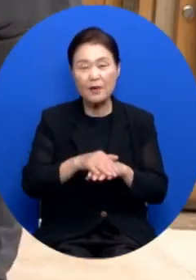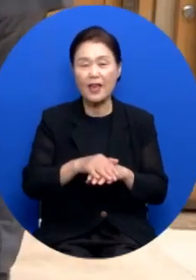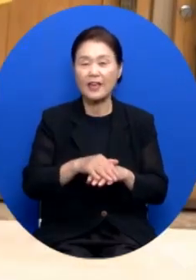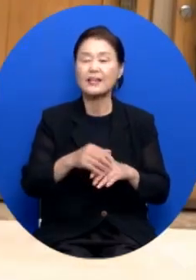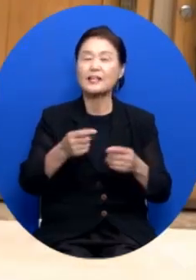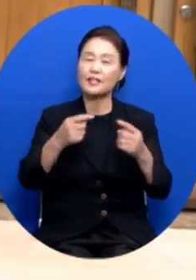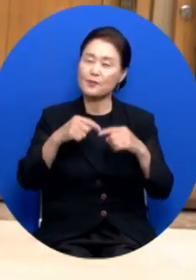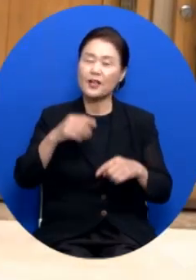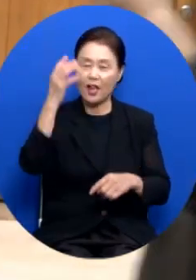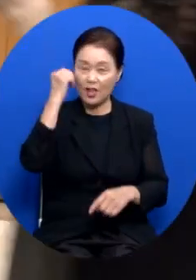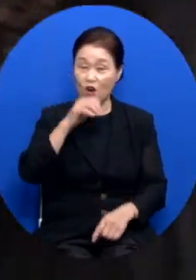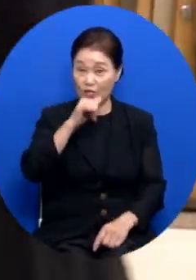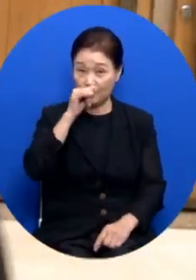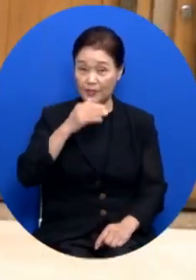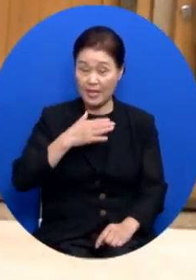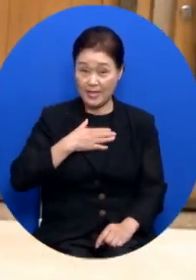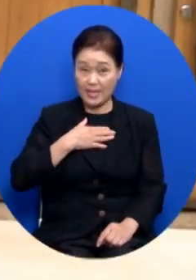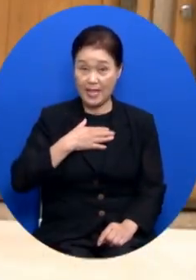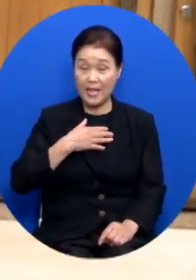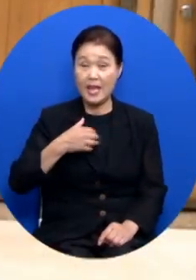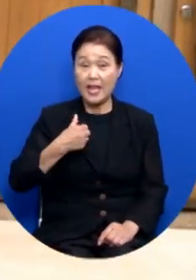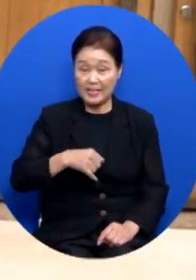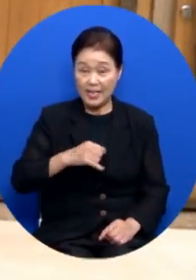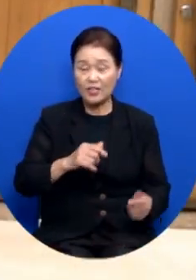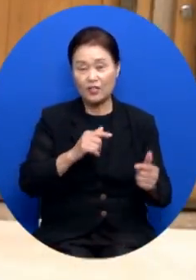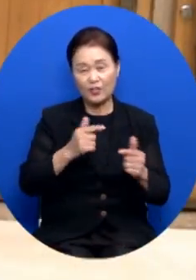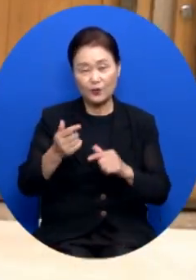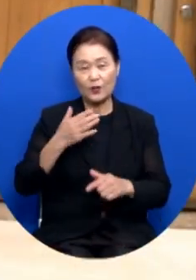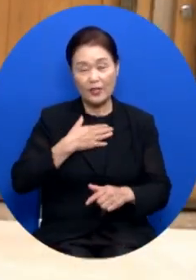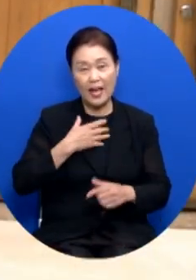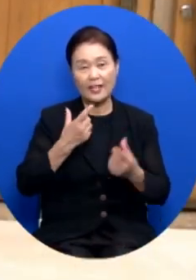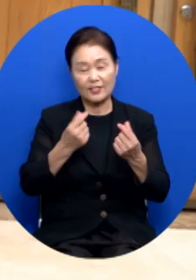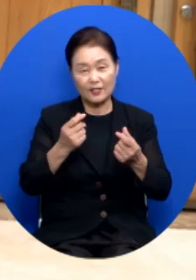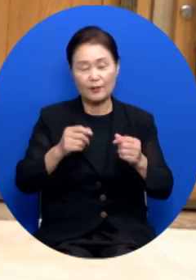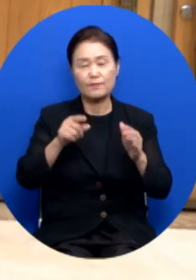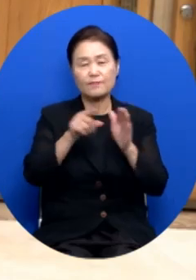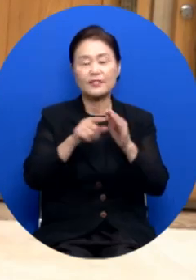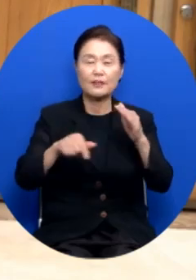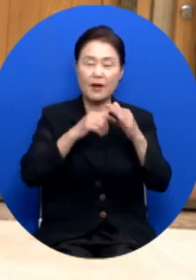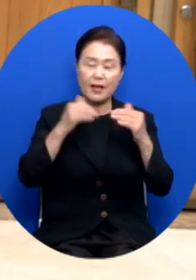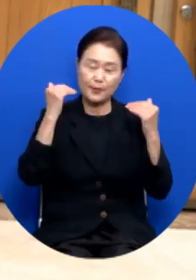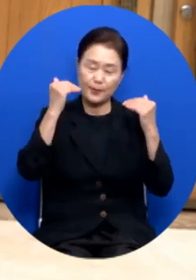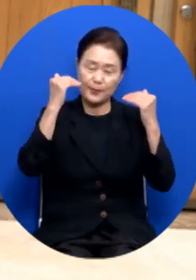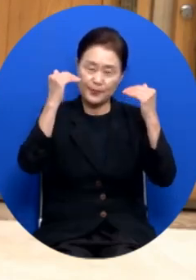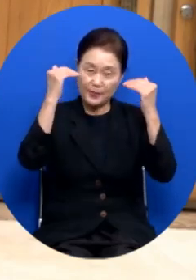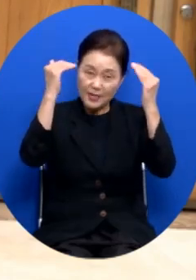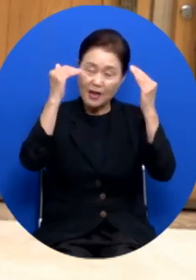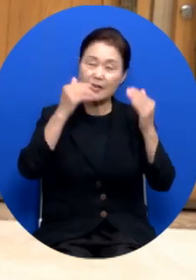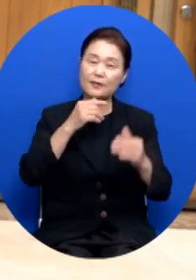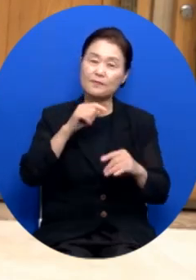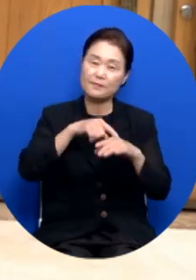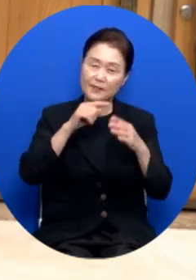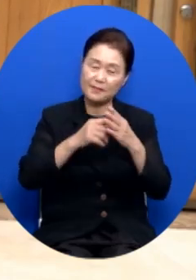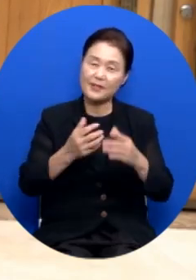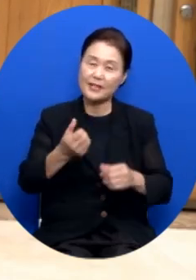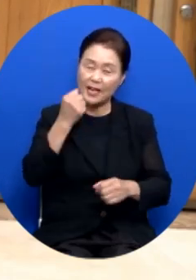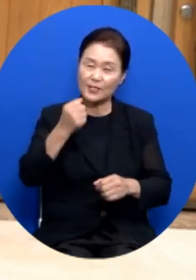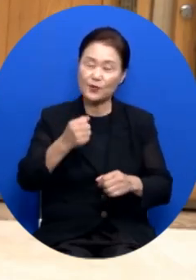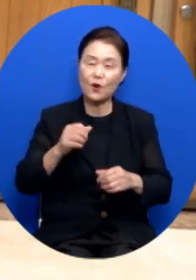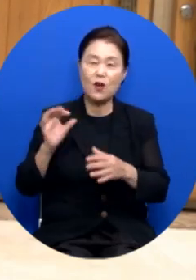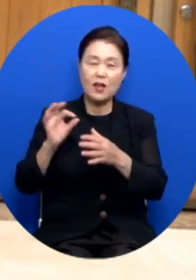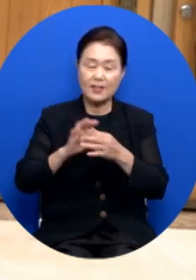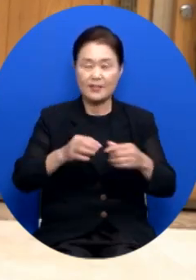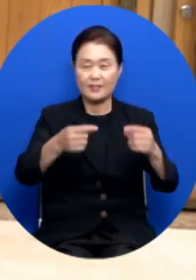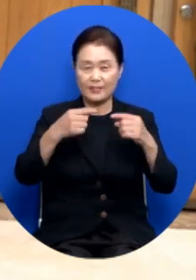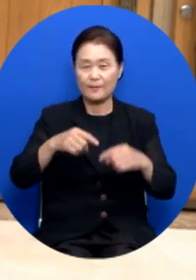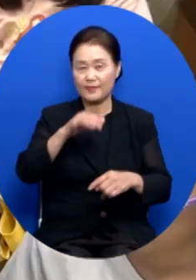있습니다. 아이들도 저희 어렸을 때처럼 믿음 안에서 성장하기를 바라는 마음으로 네, 이 자리에 계속 나오고 있는